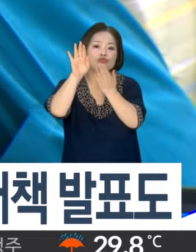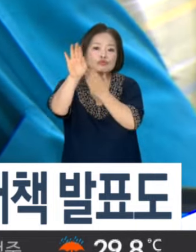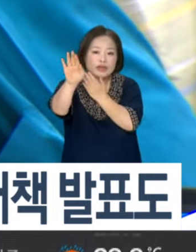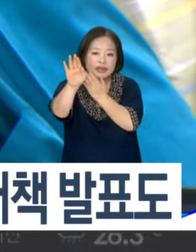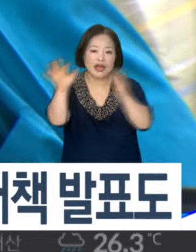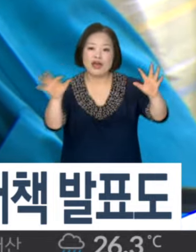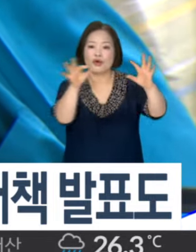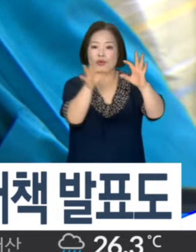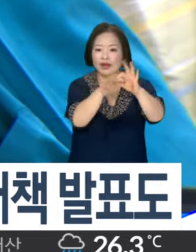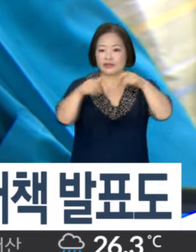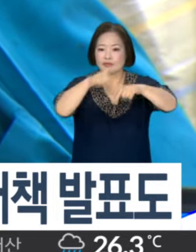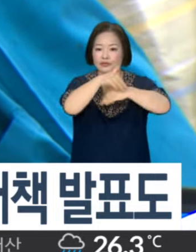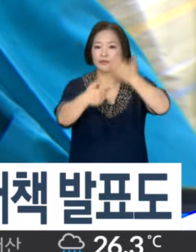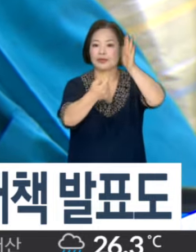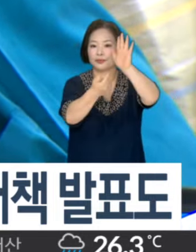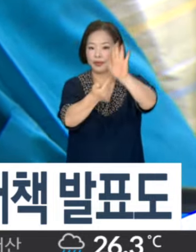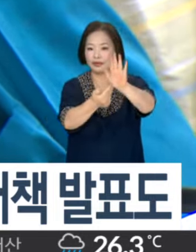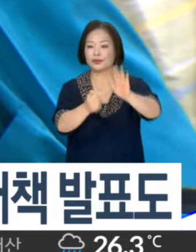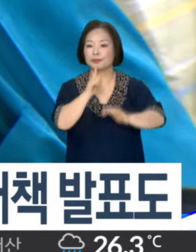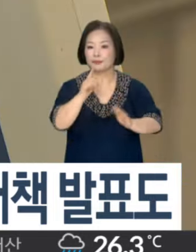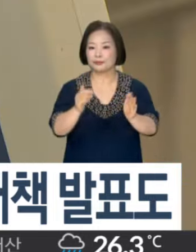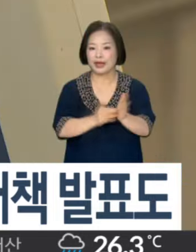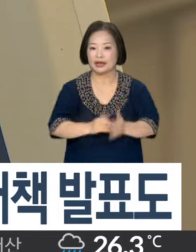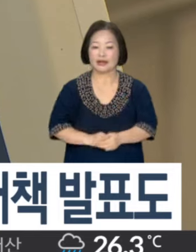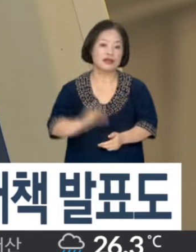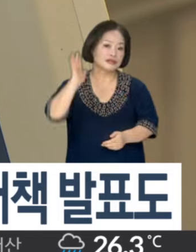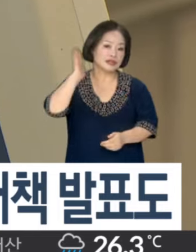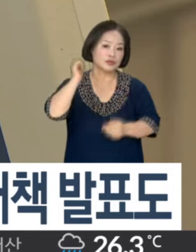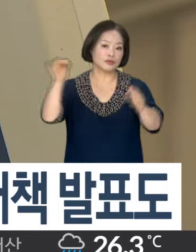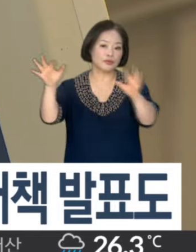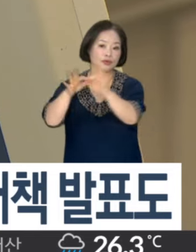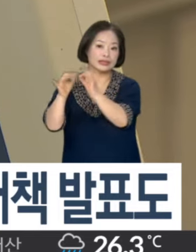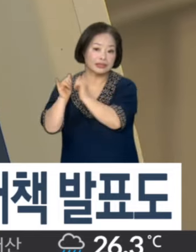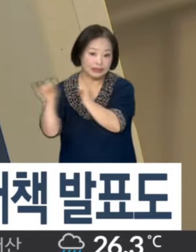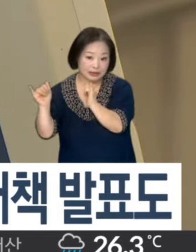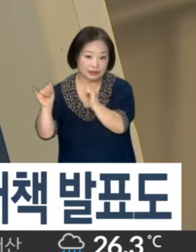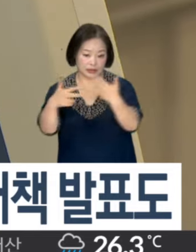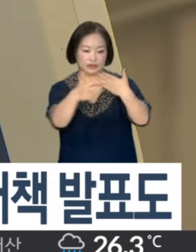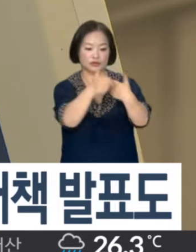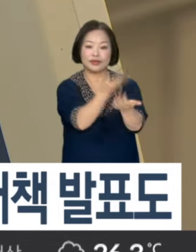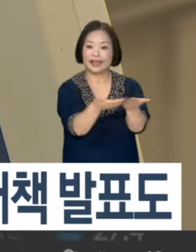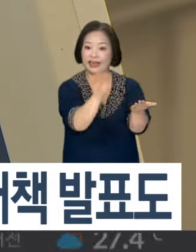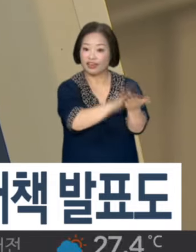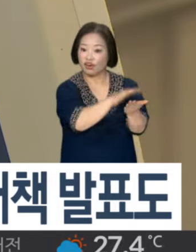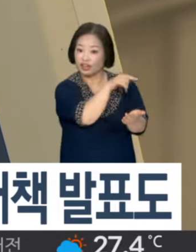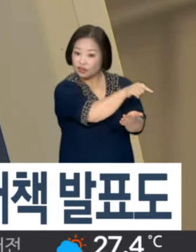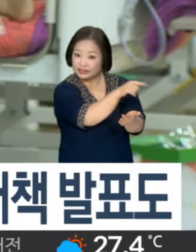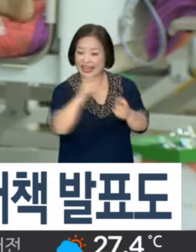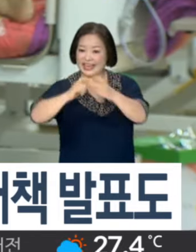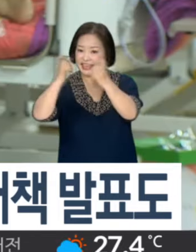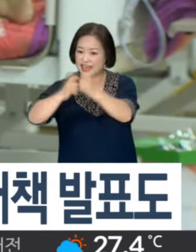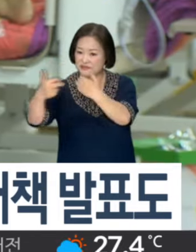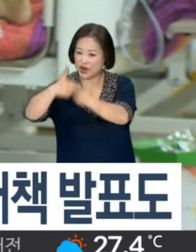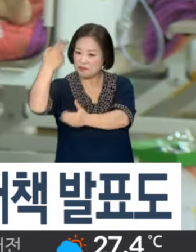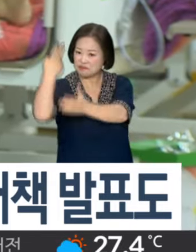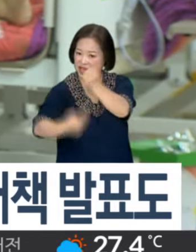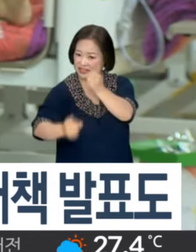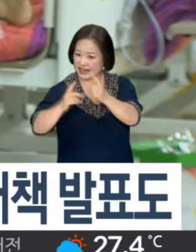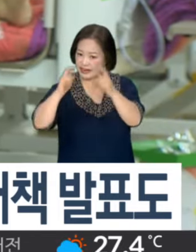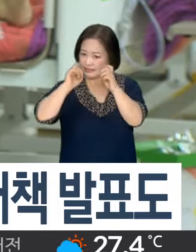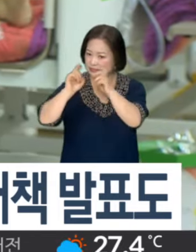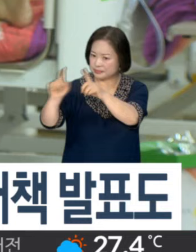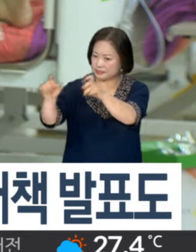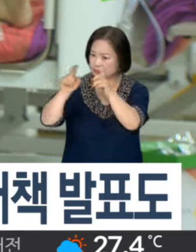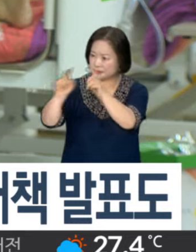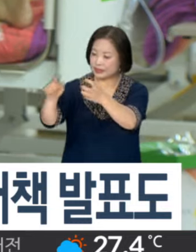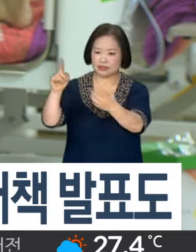발표하겠다고 밝혔습니다 대통령실 고위관계자는 의료 개혁이 민영화 수순이란 일각의 지적에